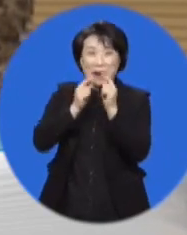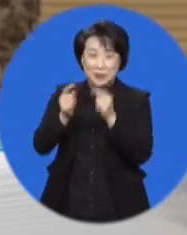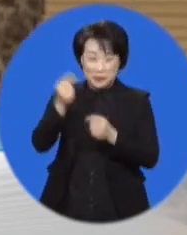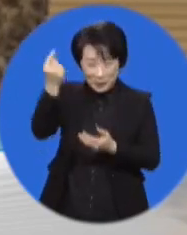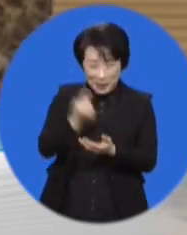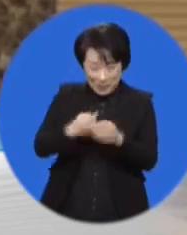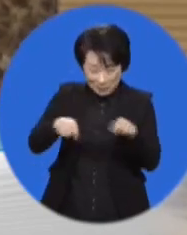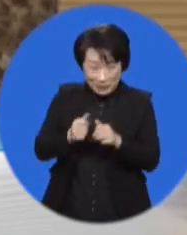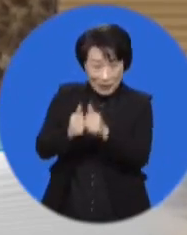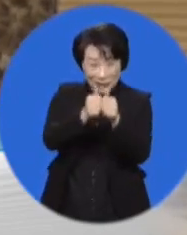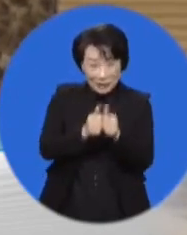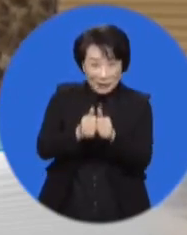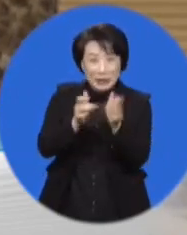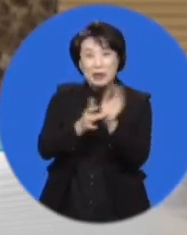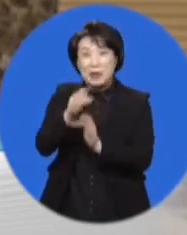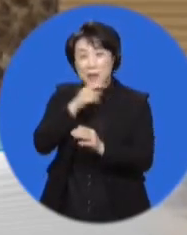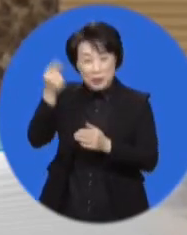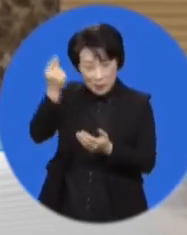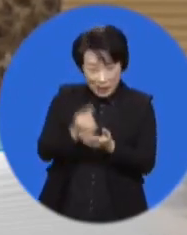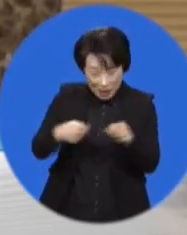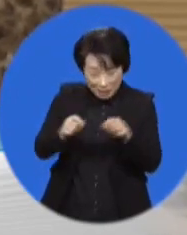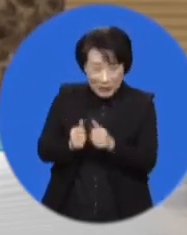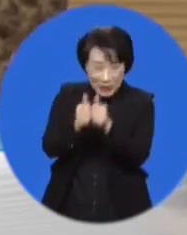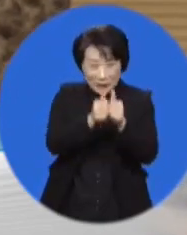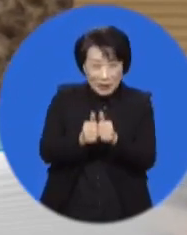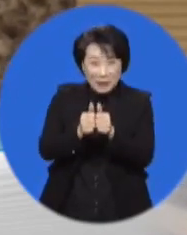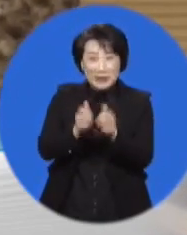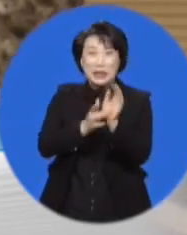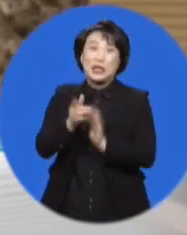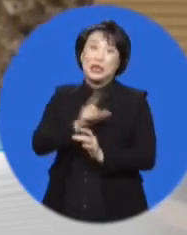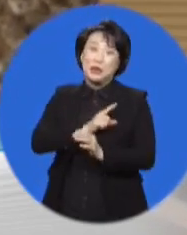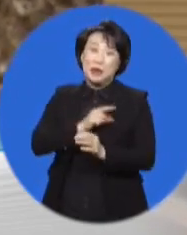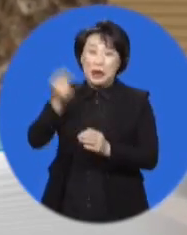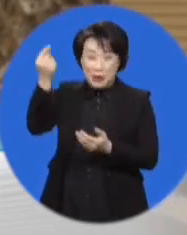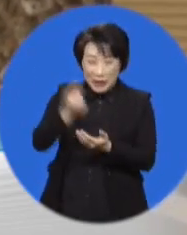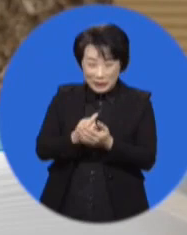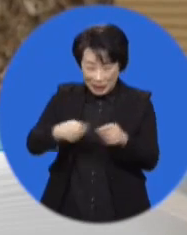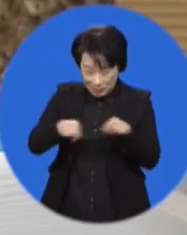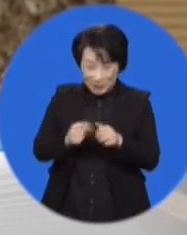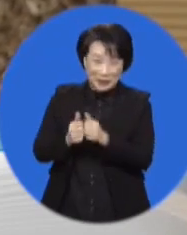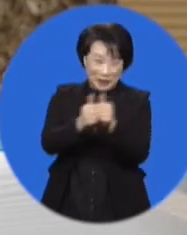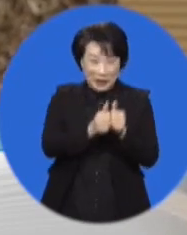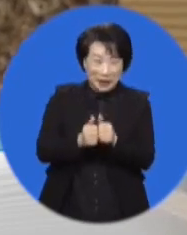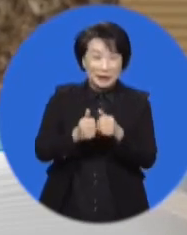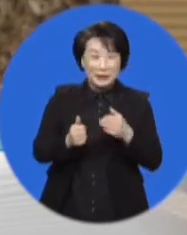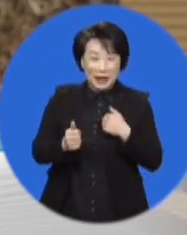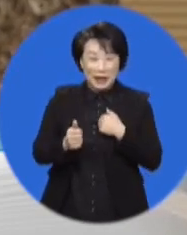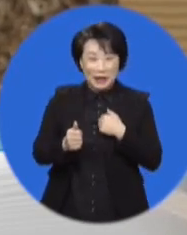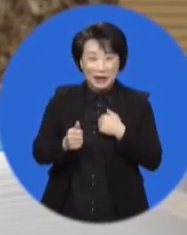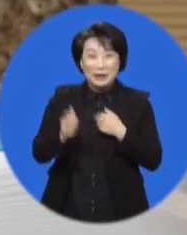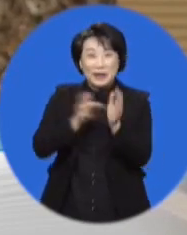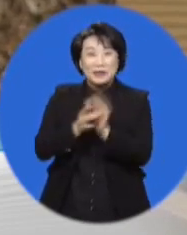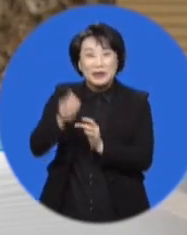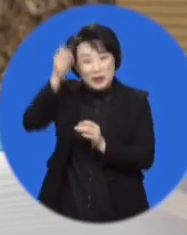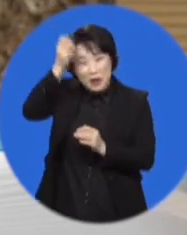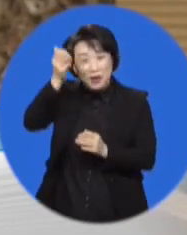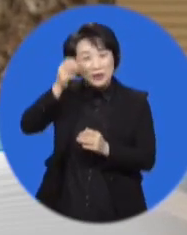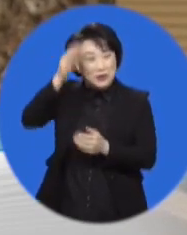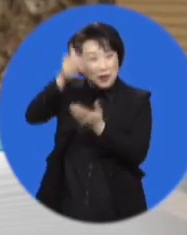계시고 그의 피로 와 계시고 그의 이름으로 와 계시고 그의 영으로 와 계시고